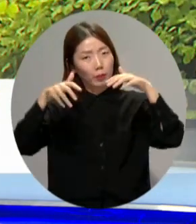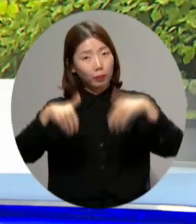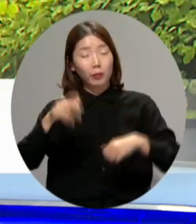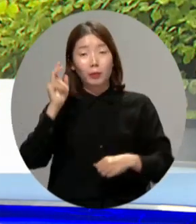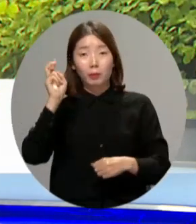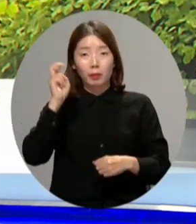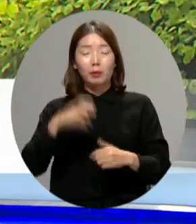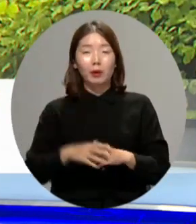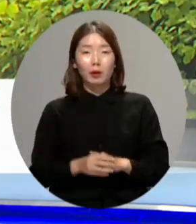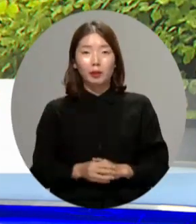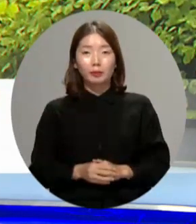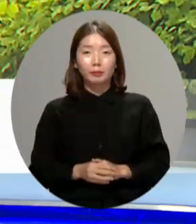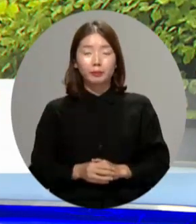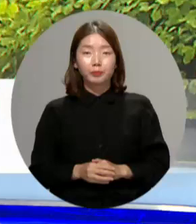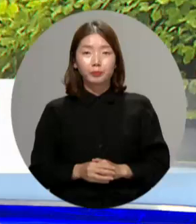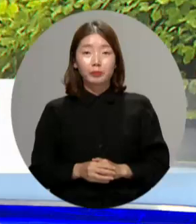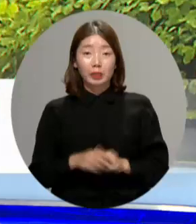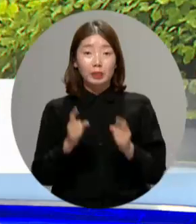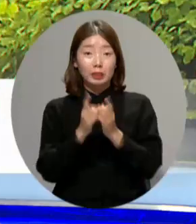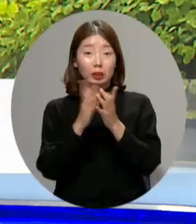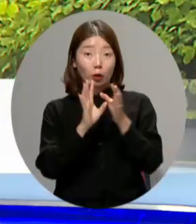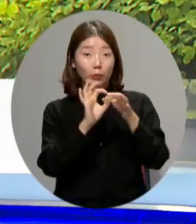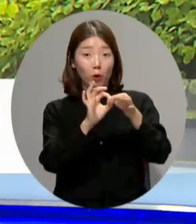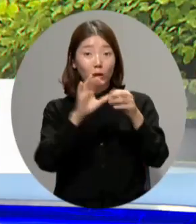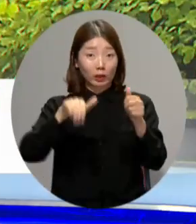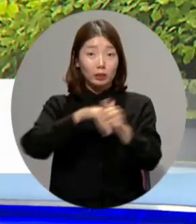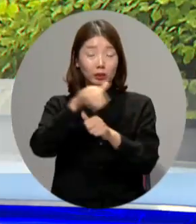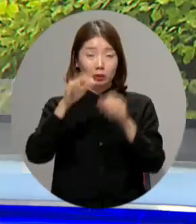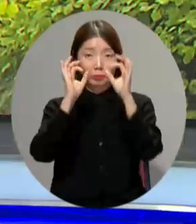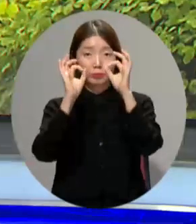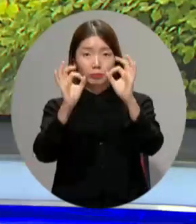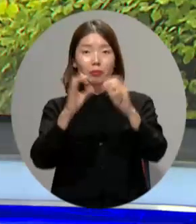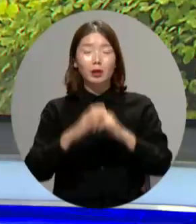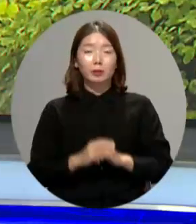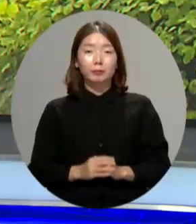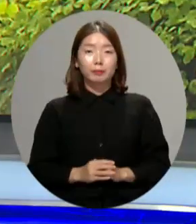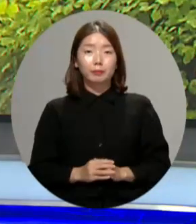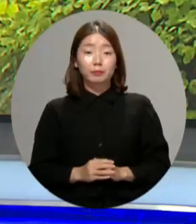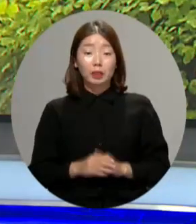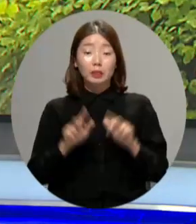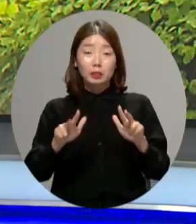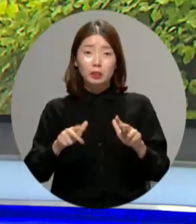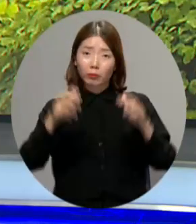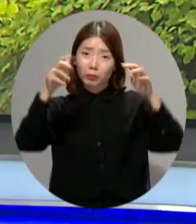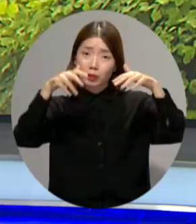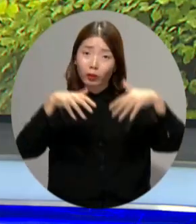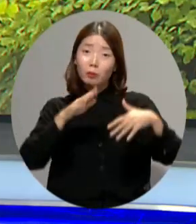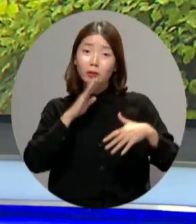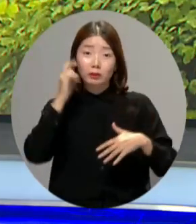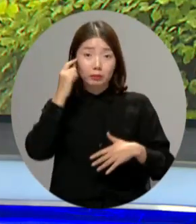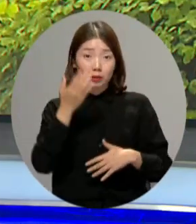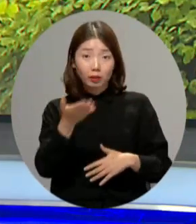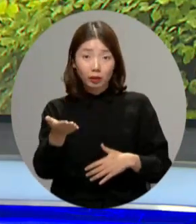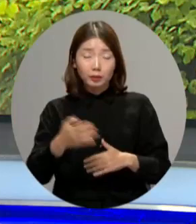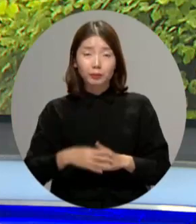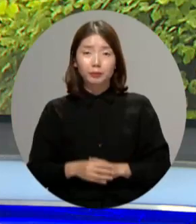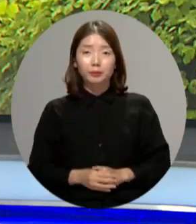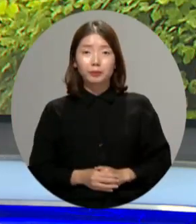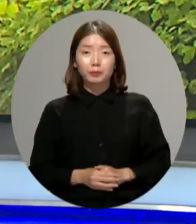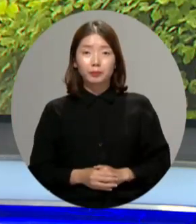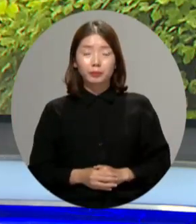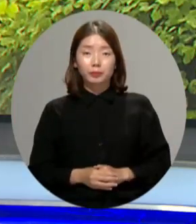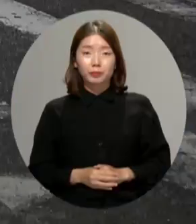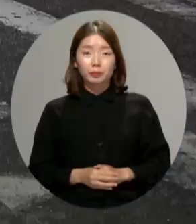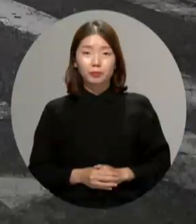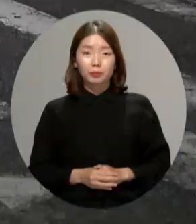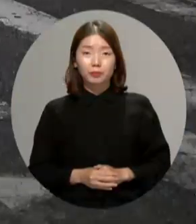쏟아질 것으로 예보되기도 했는데요. 현장 연결해 상황 알아보겠습니다. 허연호 기자, 지금 비가 내리고 있는 상황인가요?